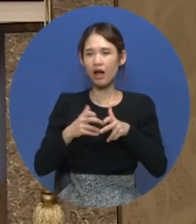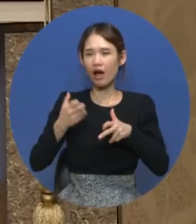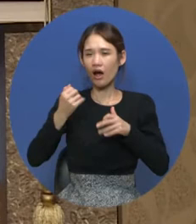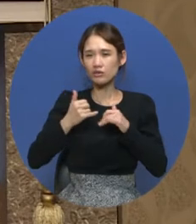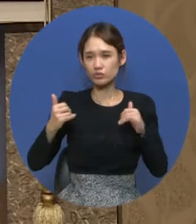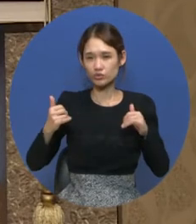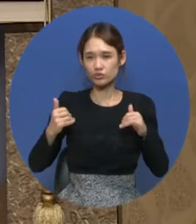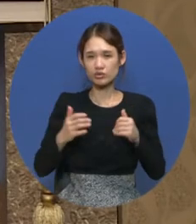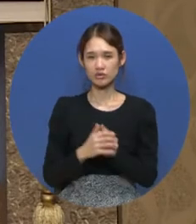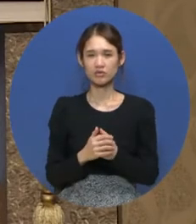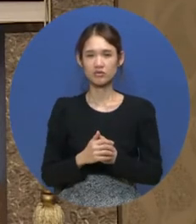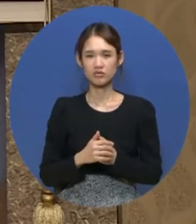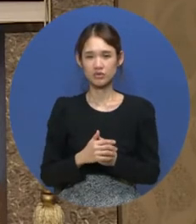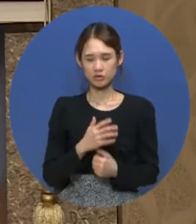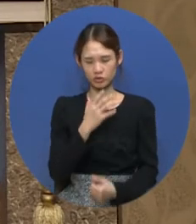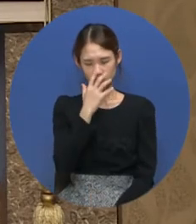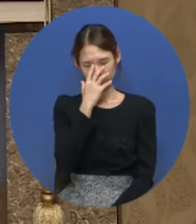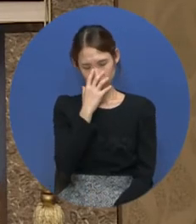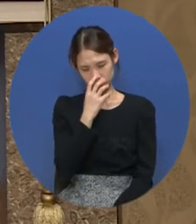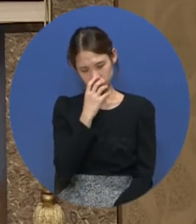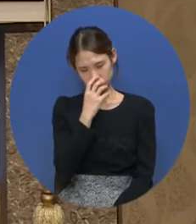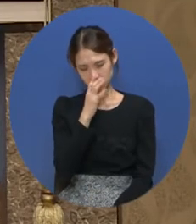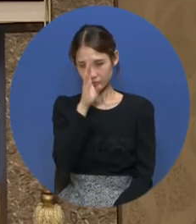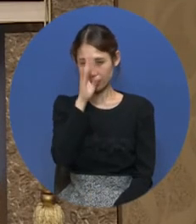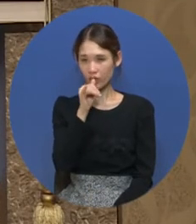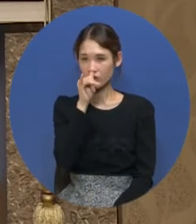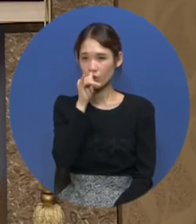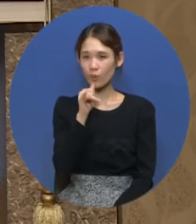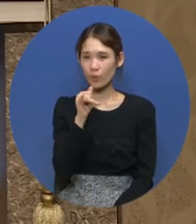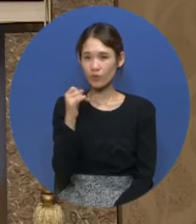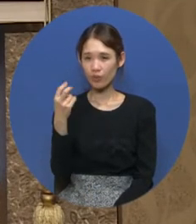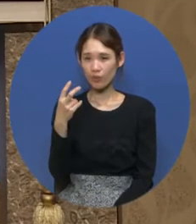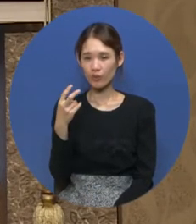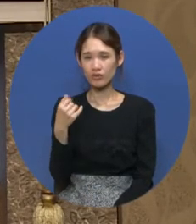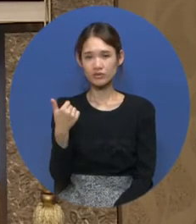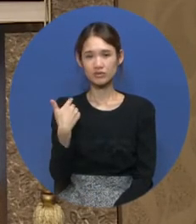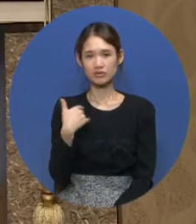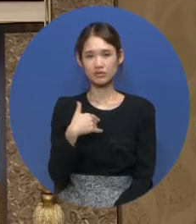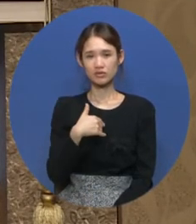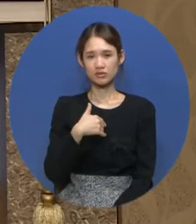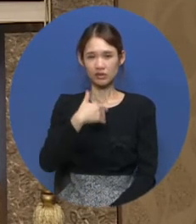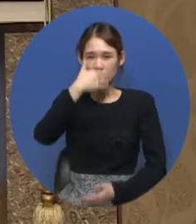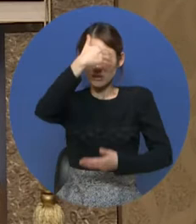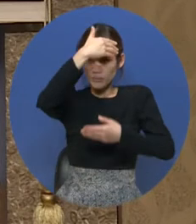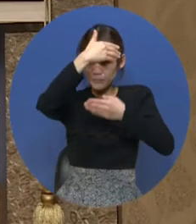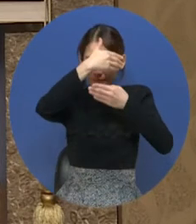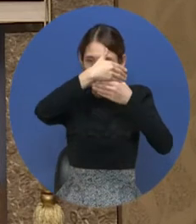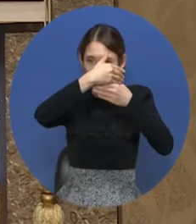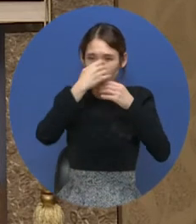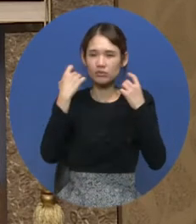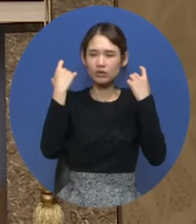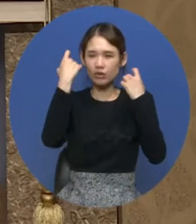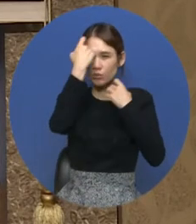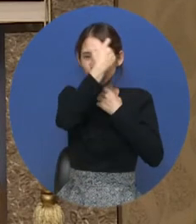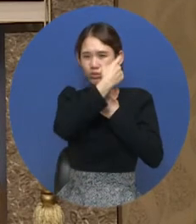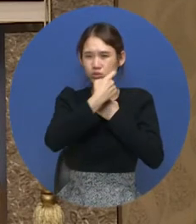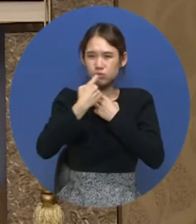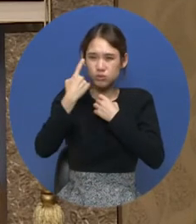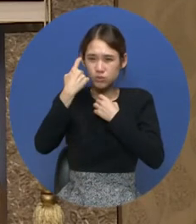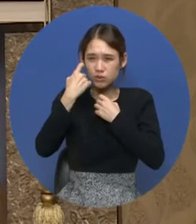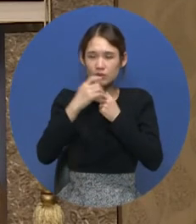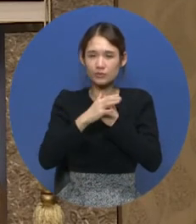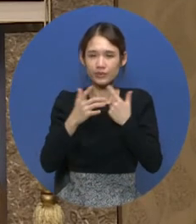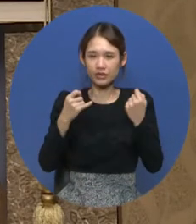분들이 그 우울감 많이 갖고 계시구요 그 다음에 아까 지폐 3 0 북적 많이 갖고 계시기 때문에 그런 재활을 위해서